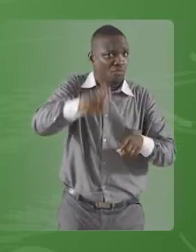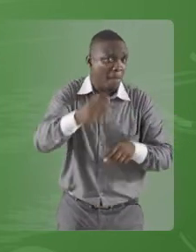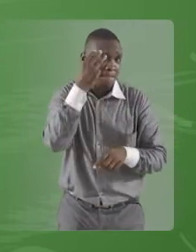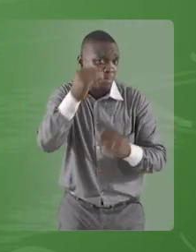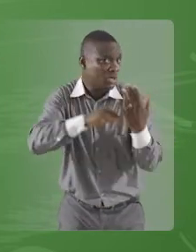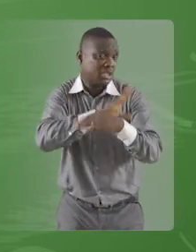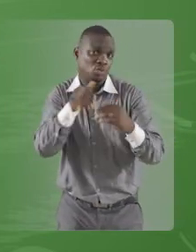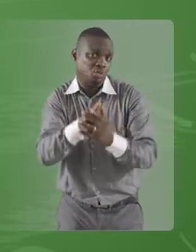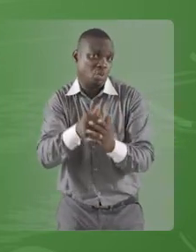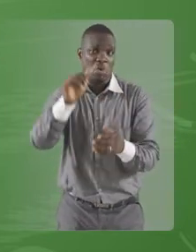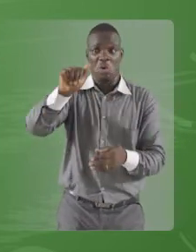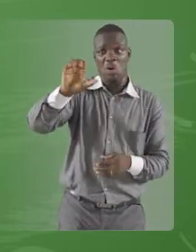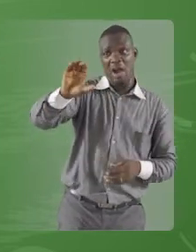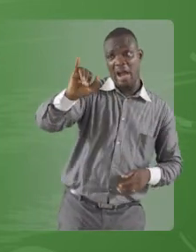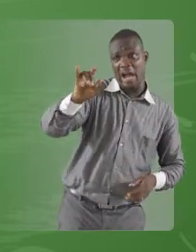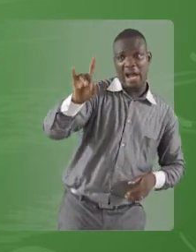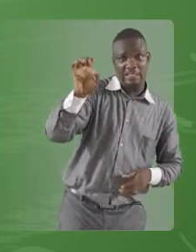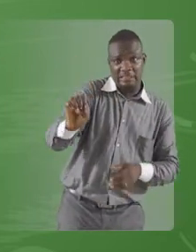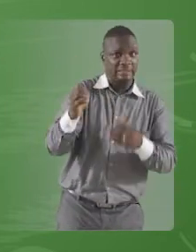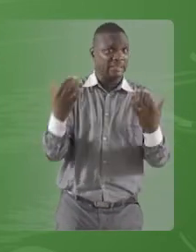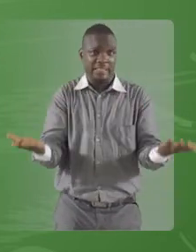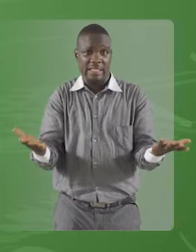nourricière, nous lisons faisceau